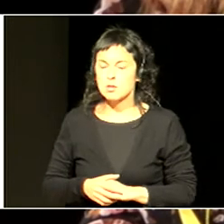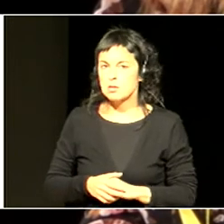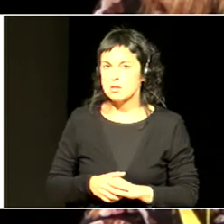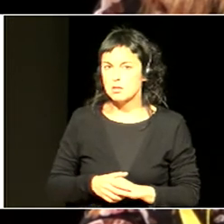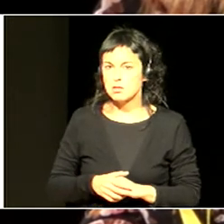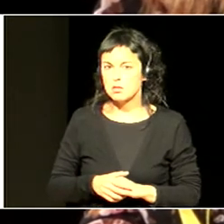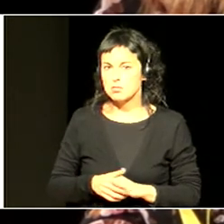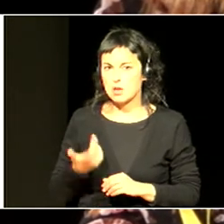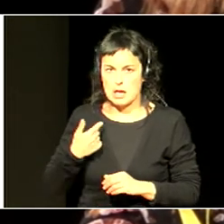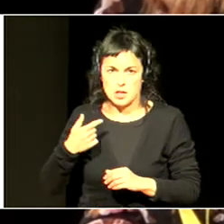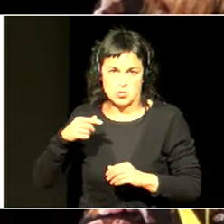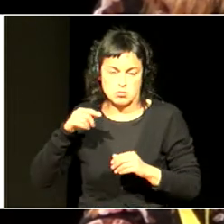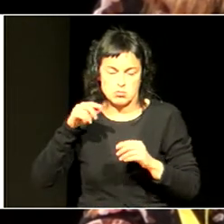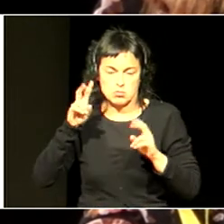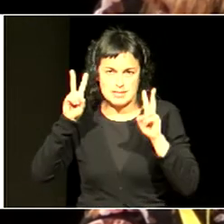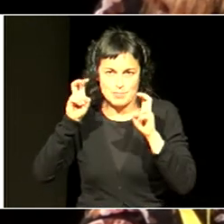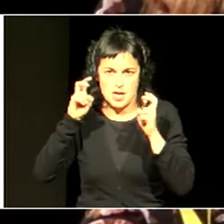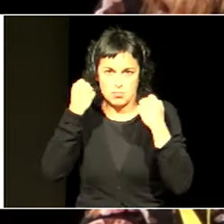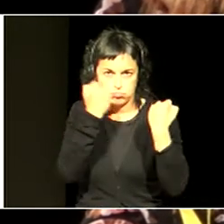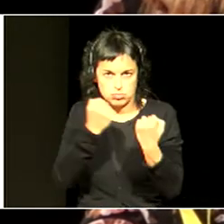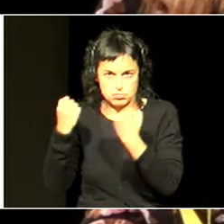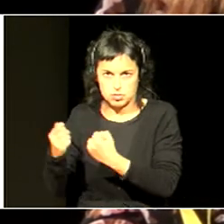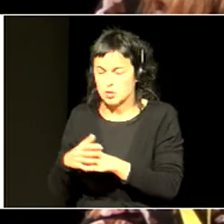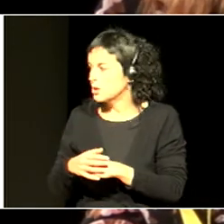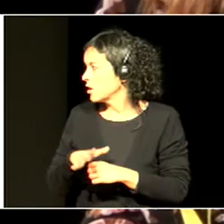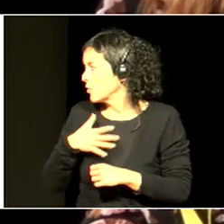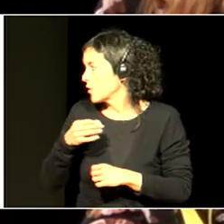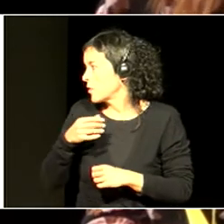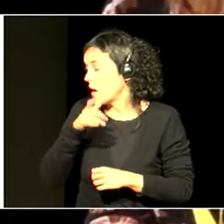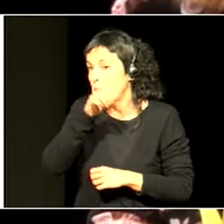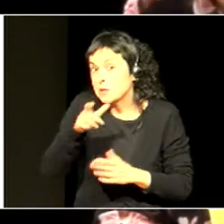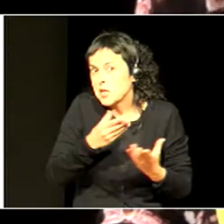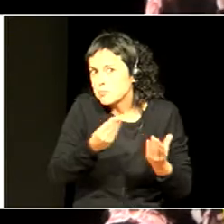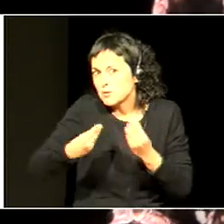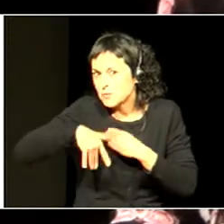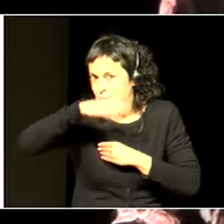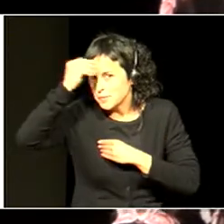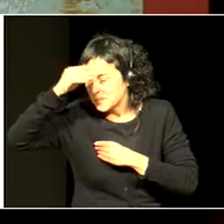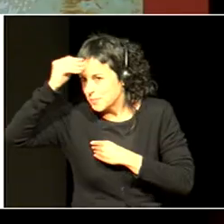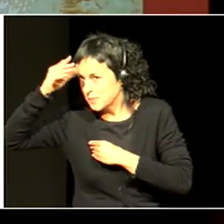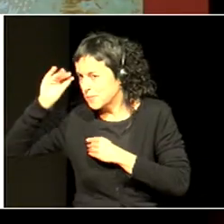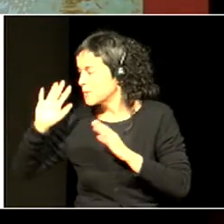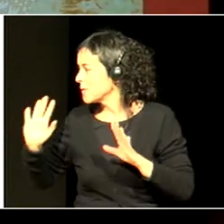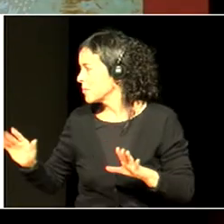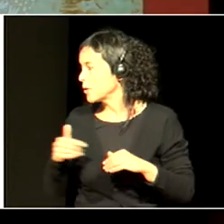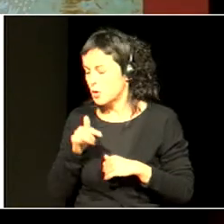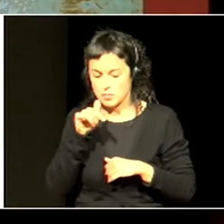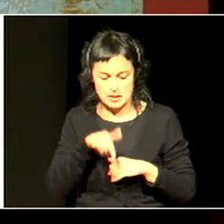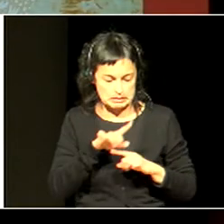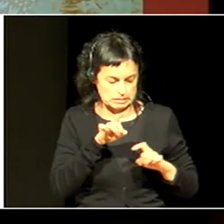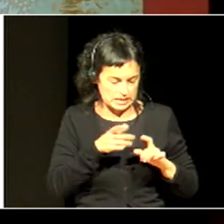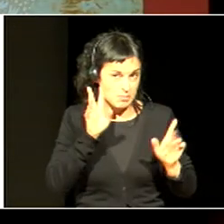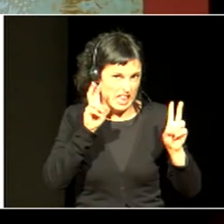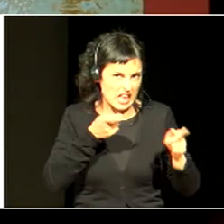ba, gai hontan. Eta, bueno, pues seguro que me dejo a muchísimas personas, pero bueno, en este capítulo, atal hontan,